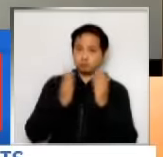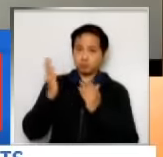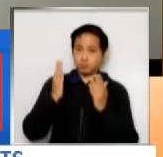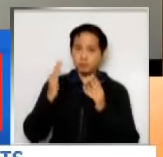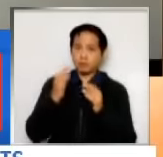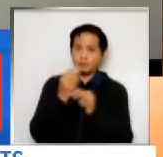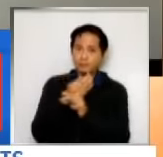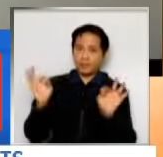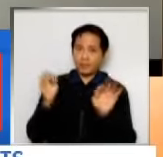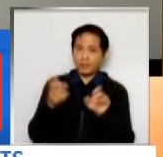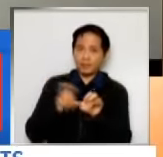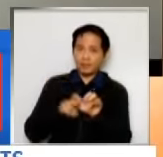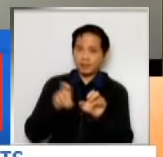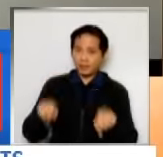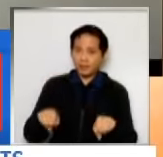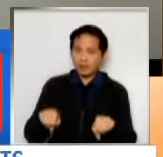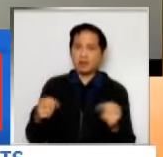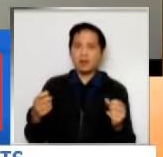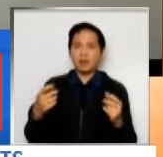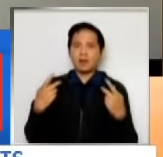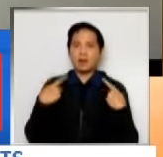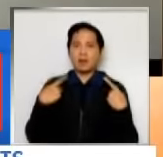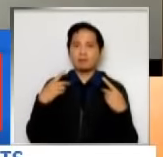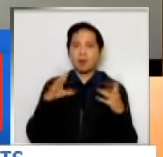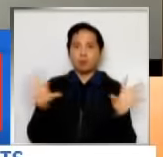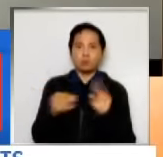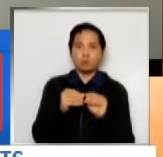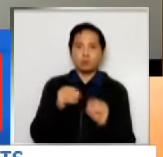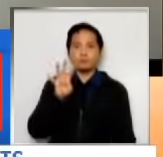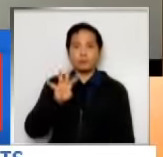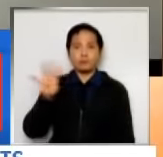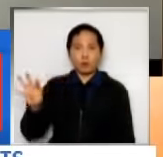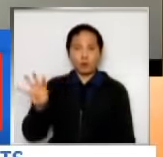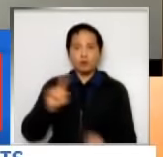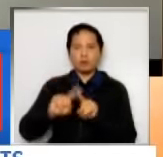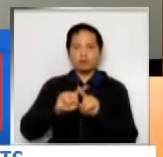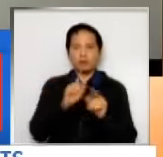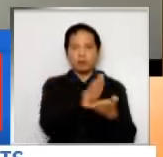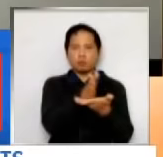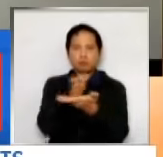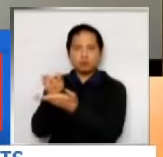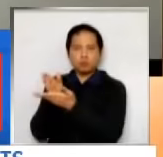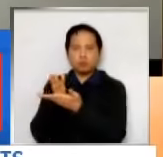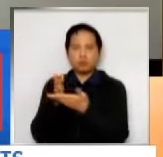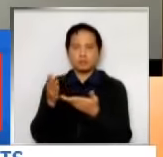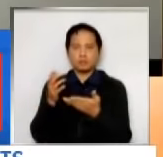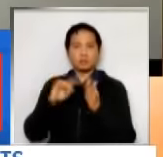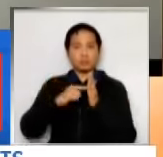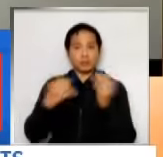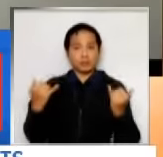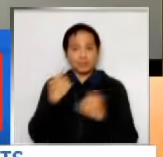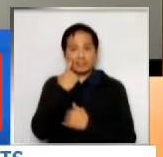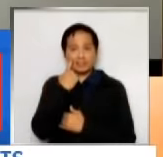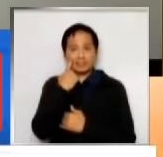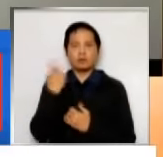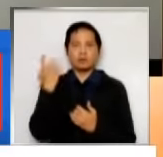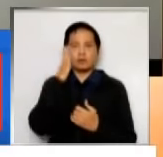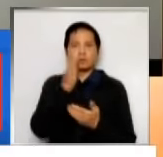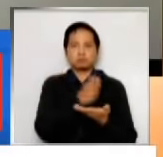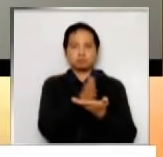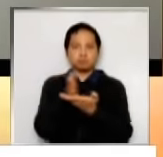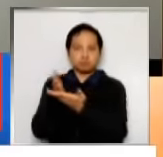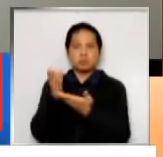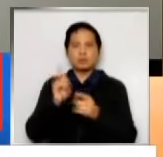44 routes tayo ngayon. Nagsimula po kahapon na nagbibigay po ng libreng sakay dito po sa ating NCR.